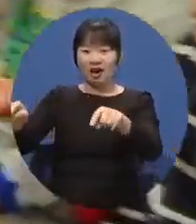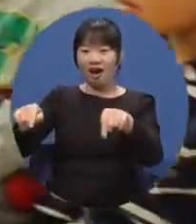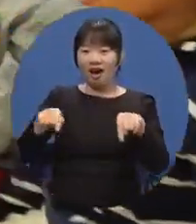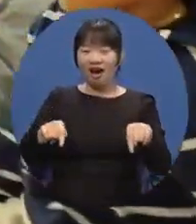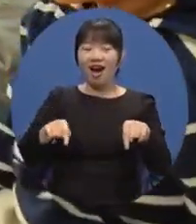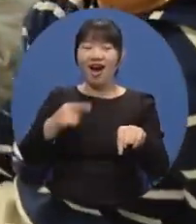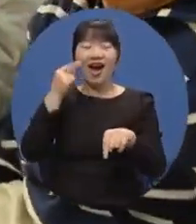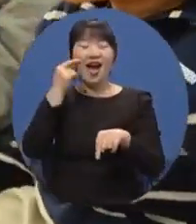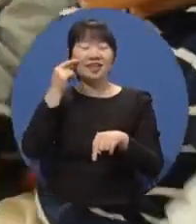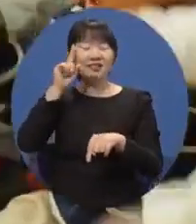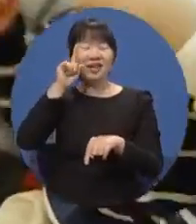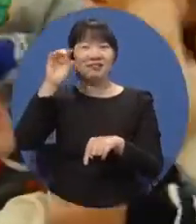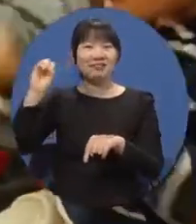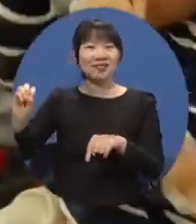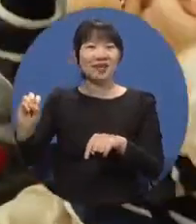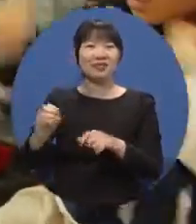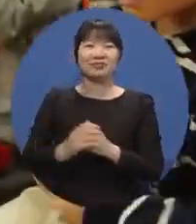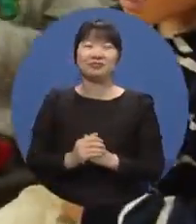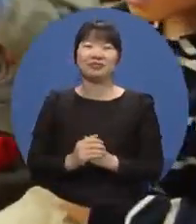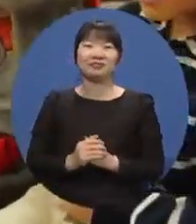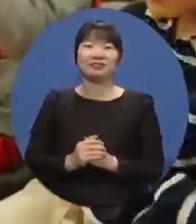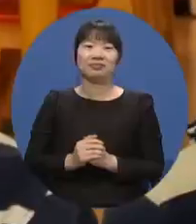서유리는 인기 만점.